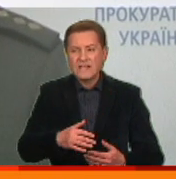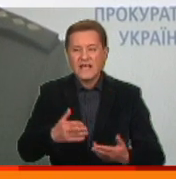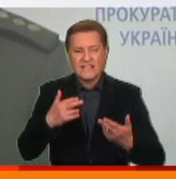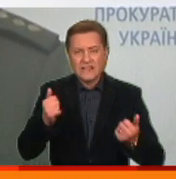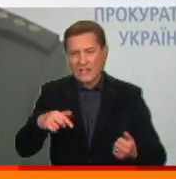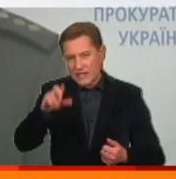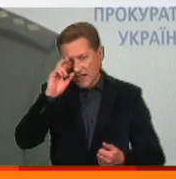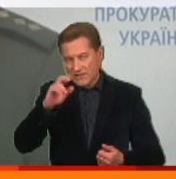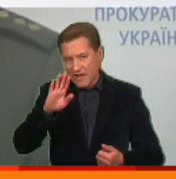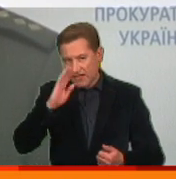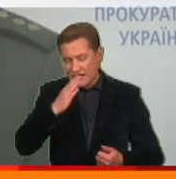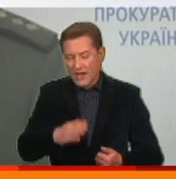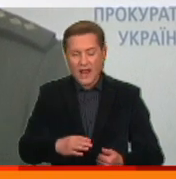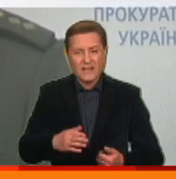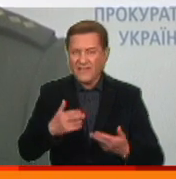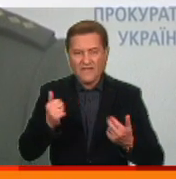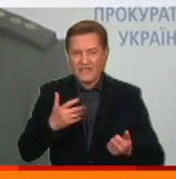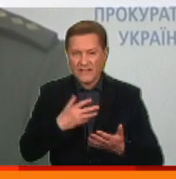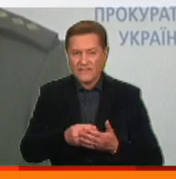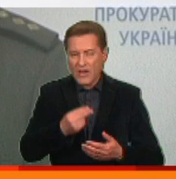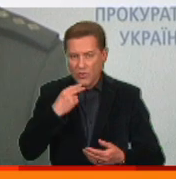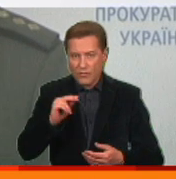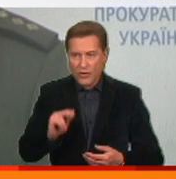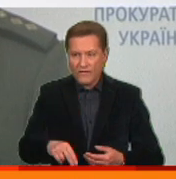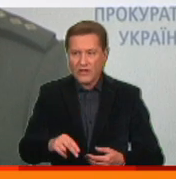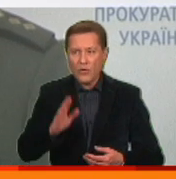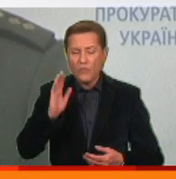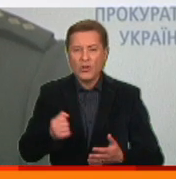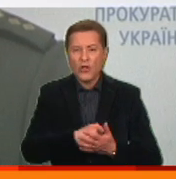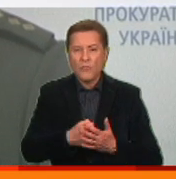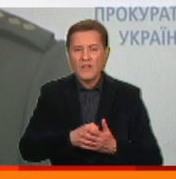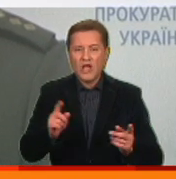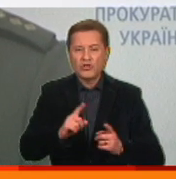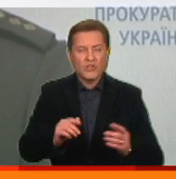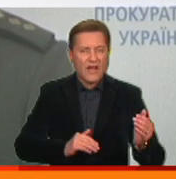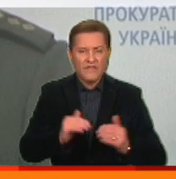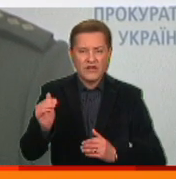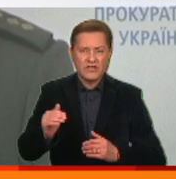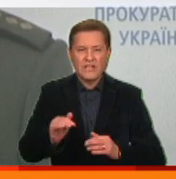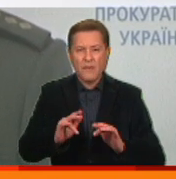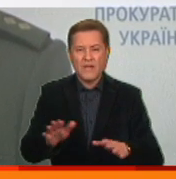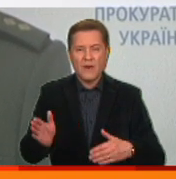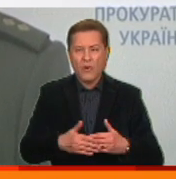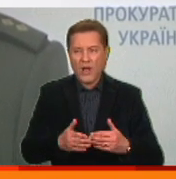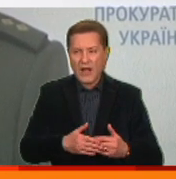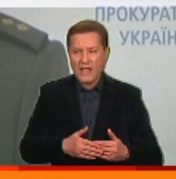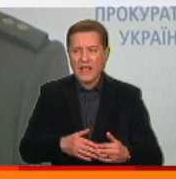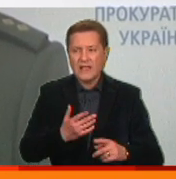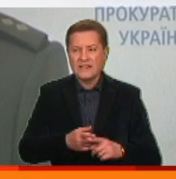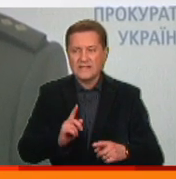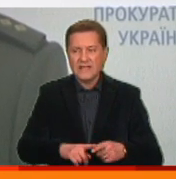визнав свою винуватість, сторона винувачення буде клопотати тільки щодо найвищої міри покарання. Це